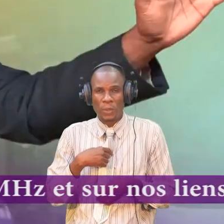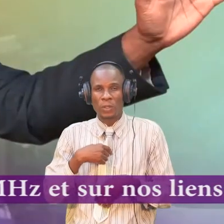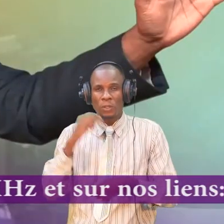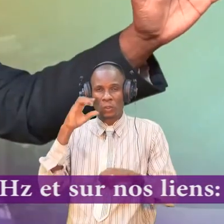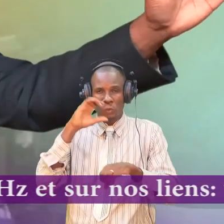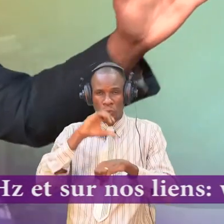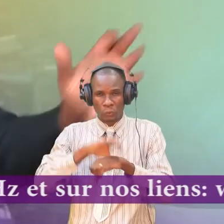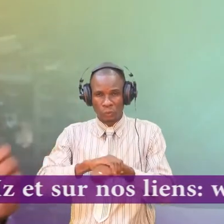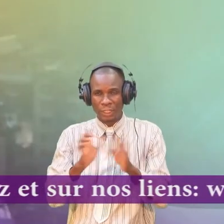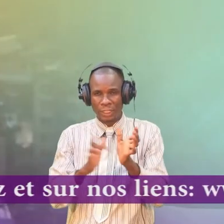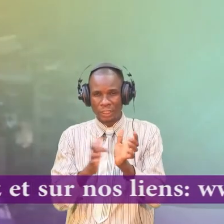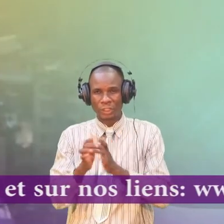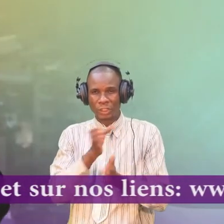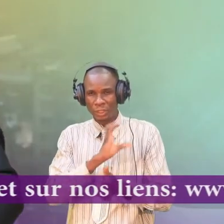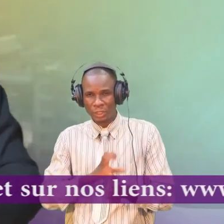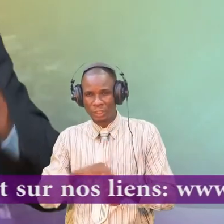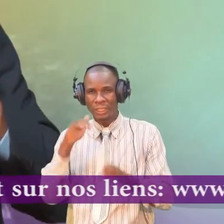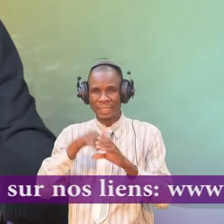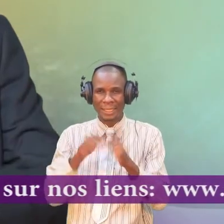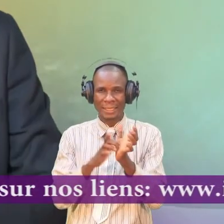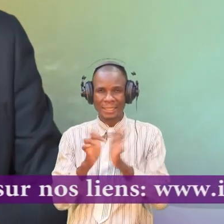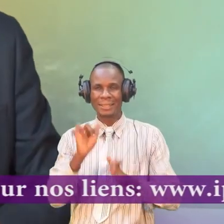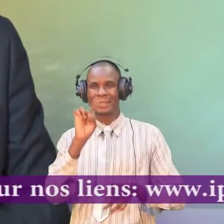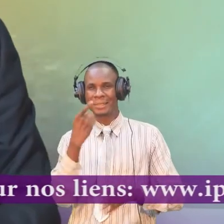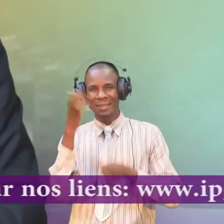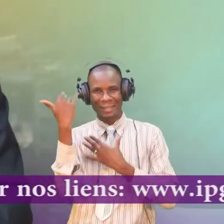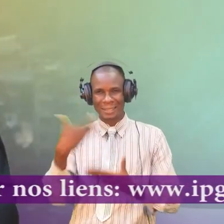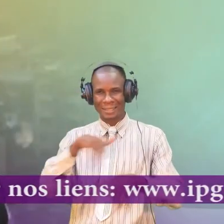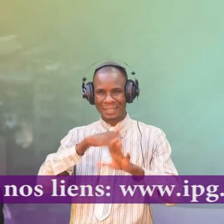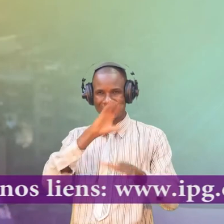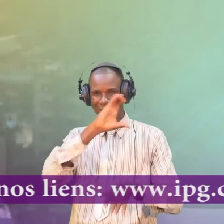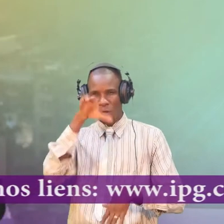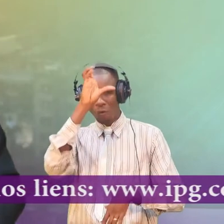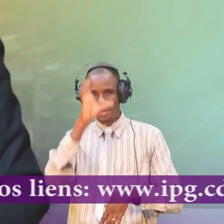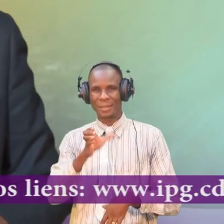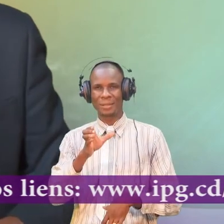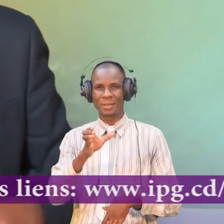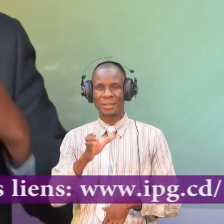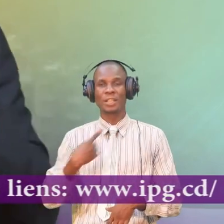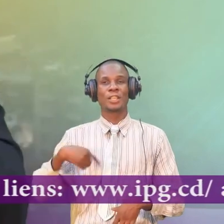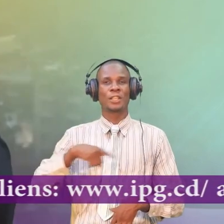imefanya kazi kubwa sana. Mpango wa wokovu wa Mungu